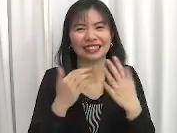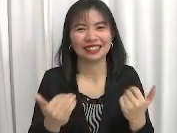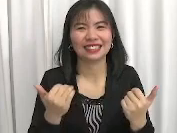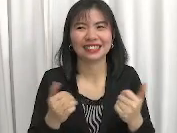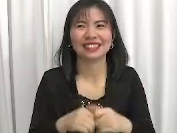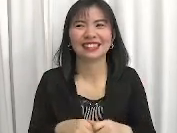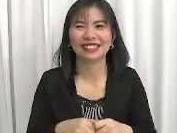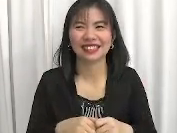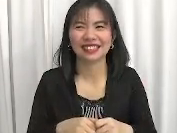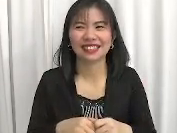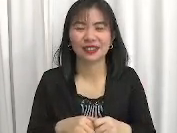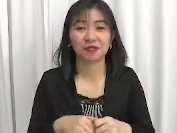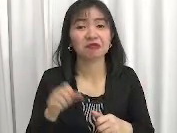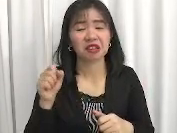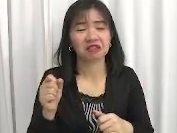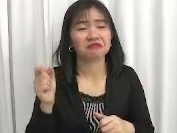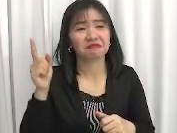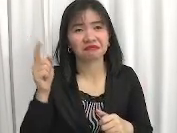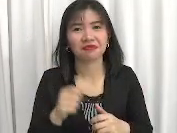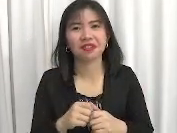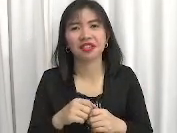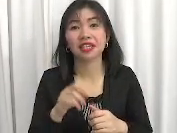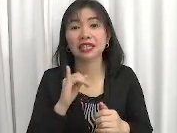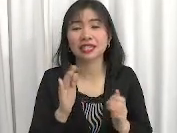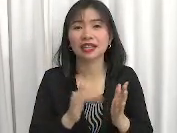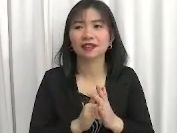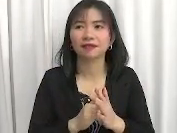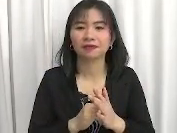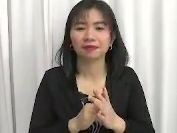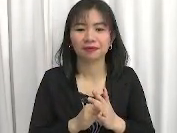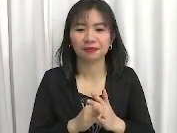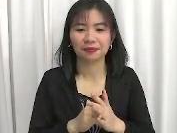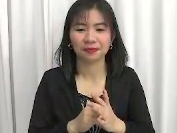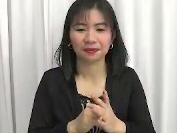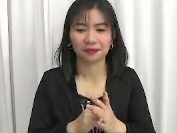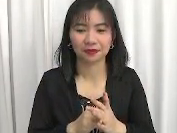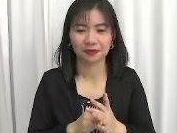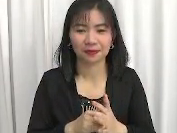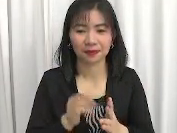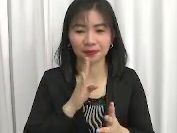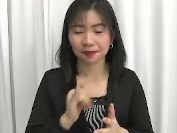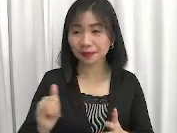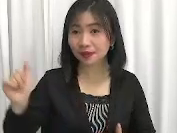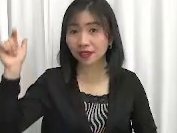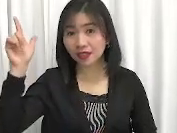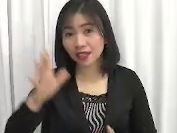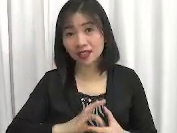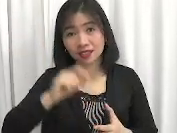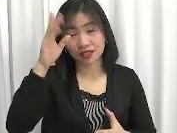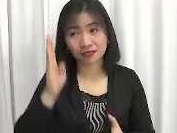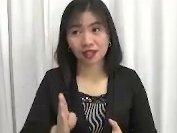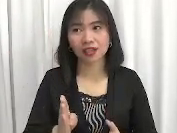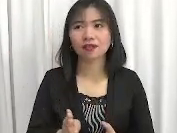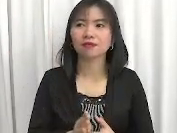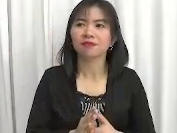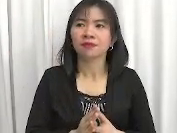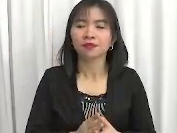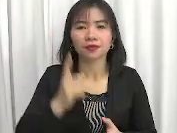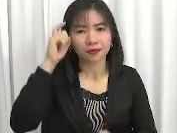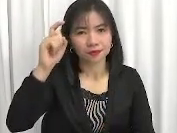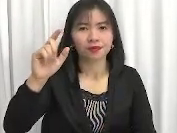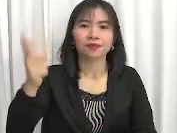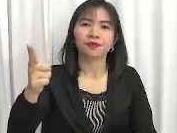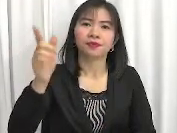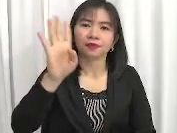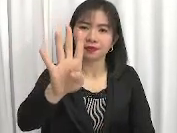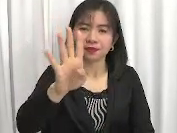Oo, bagamat ganun siya, syempre, so haba naman din na ng panahon, biyaya ng Panginoon talaga, biyaya ng Panginoon. For